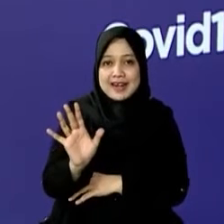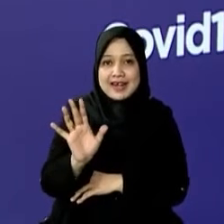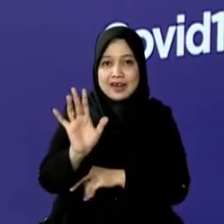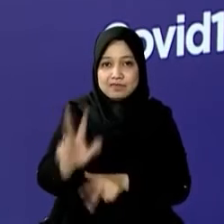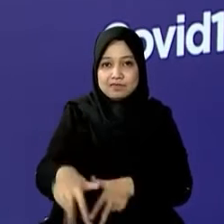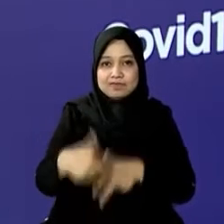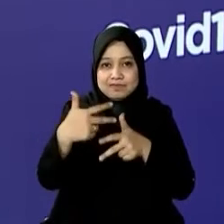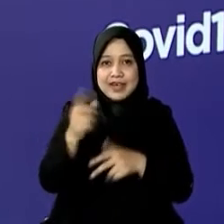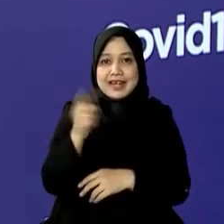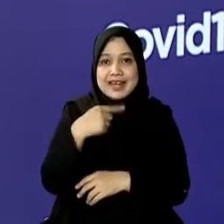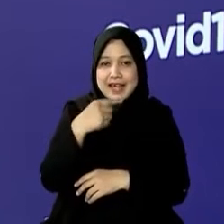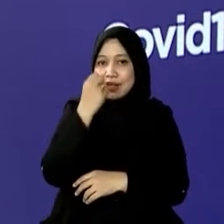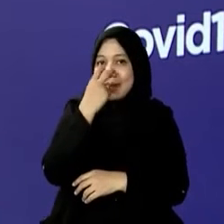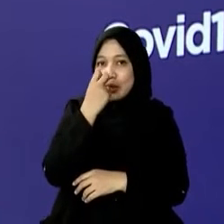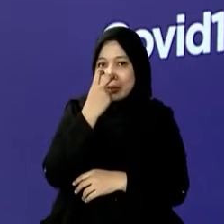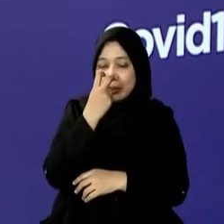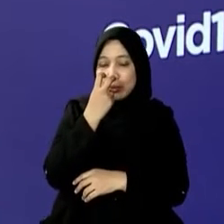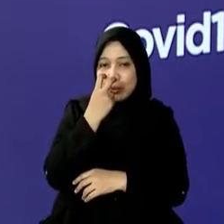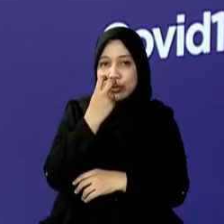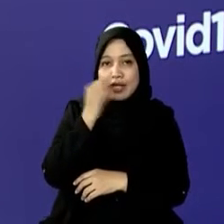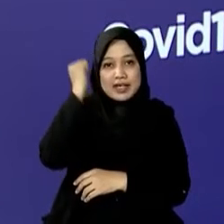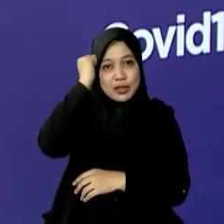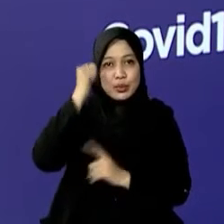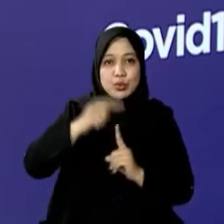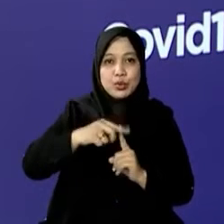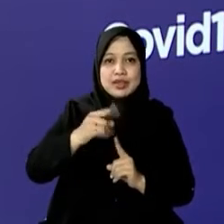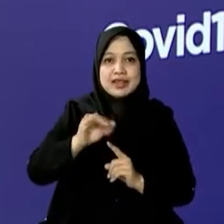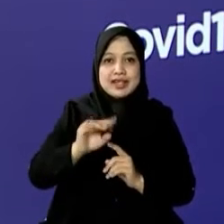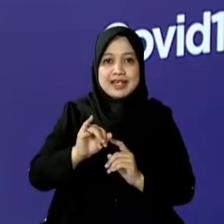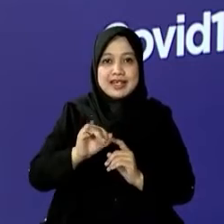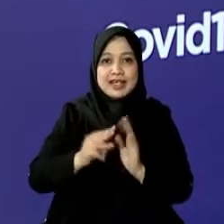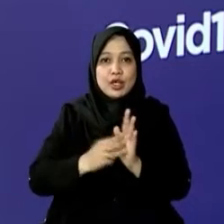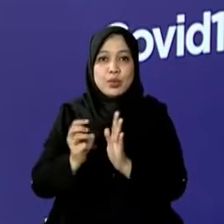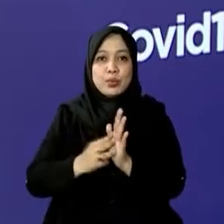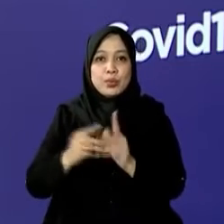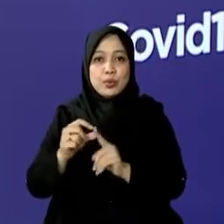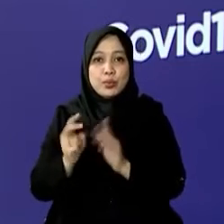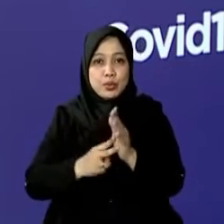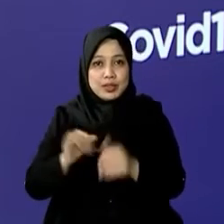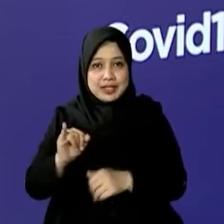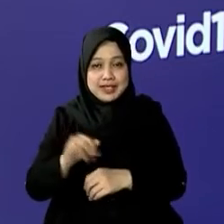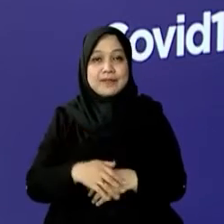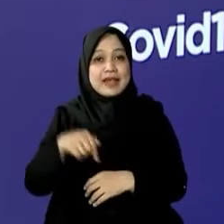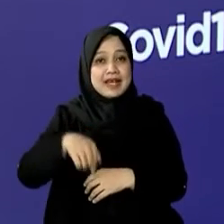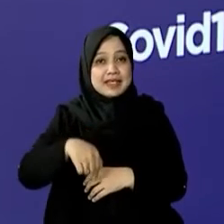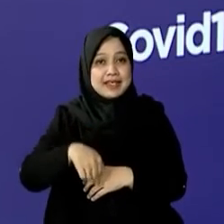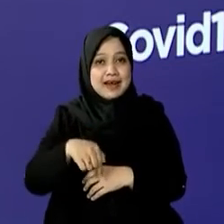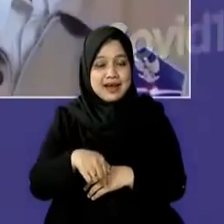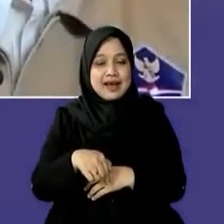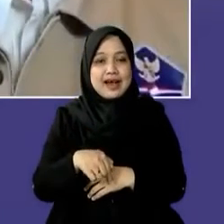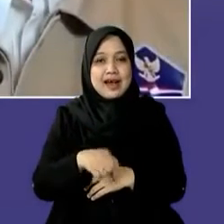conference ada di Bandung nanti akan bergabung Ibu Tri mumpuni dan yang sudah bergabung ini ada